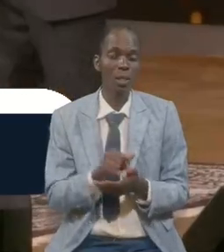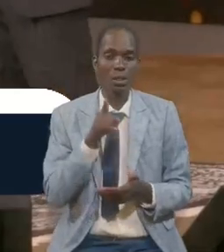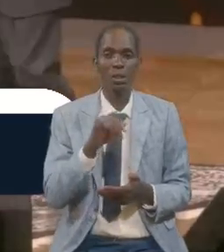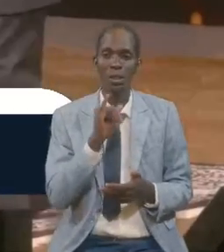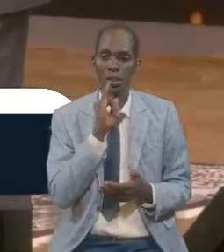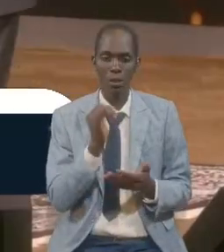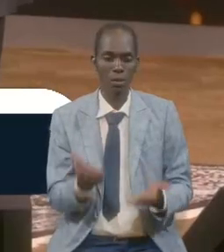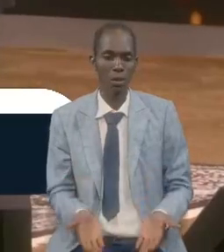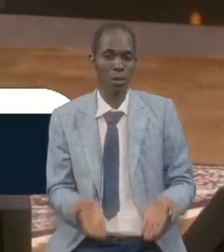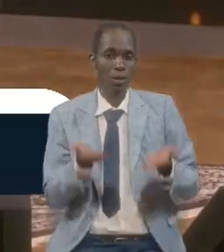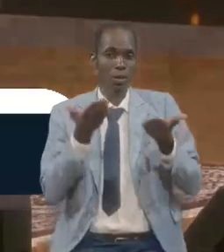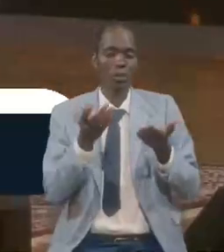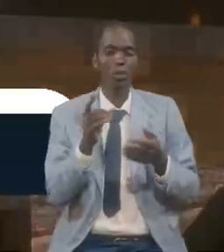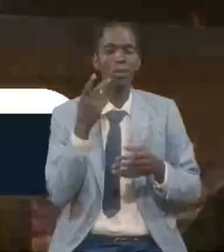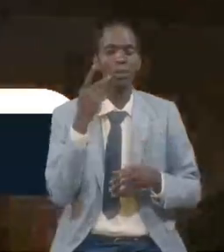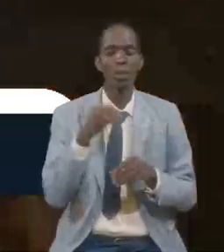élévation. Verset 10.